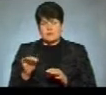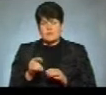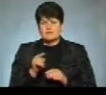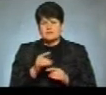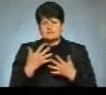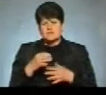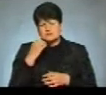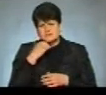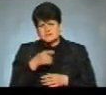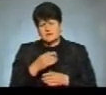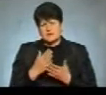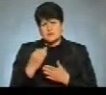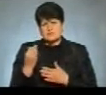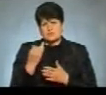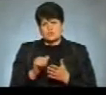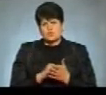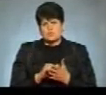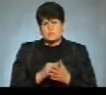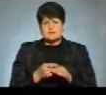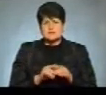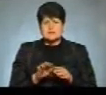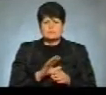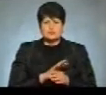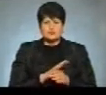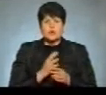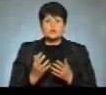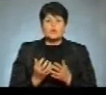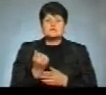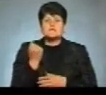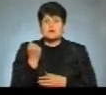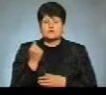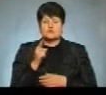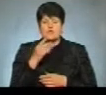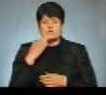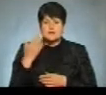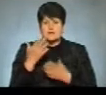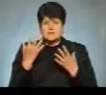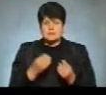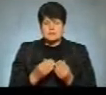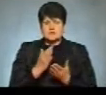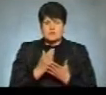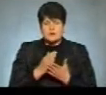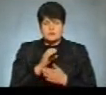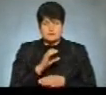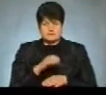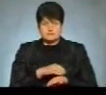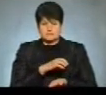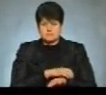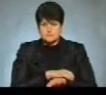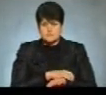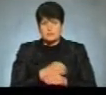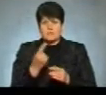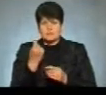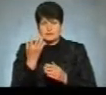вже застарів, він є історичний документ. Тобто це було свого роду досягнення, що в останні дні існування Радянського Союзу, в переддень